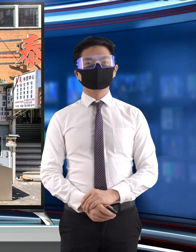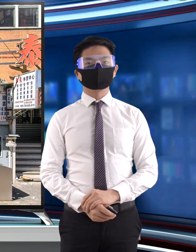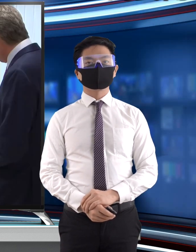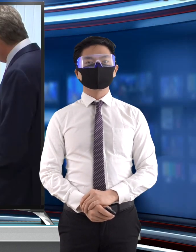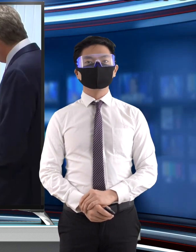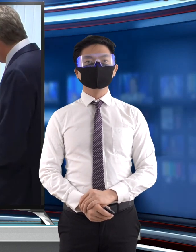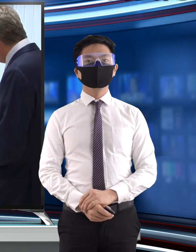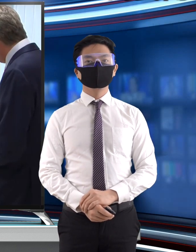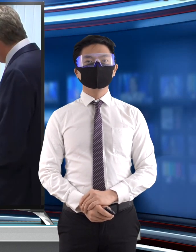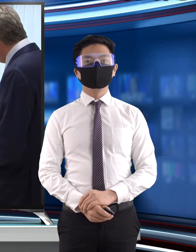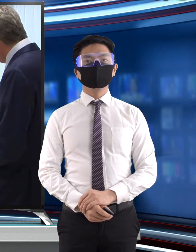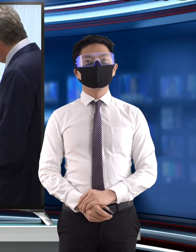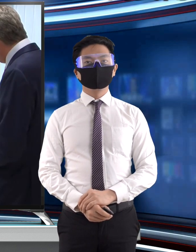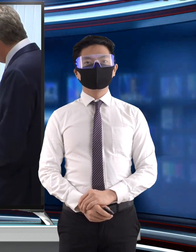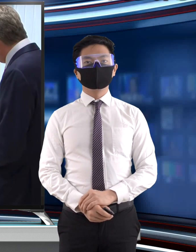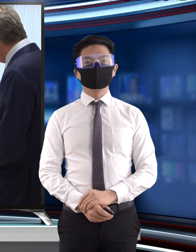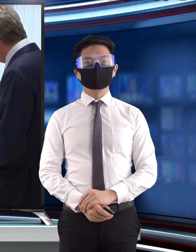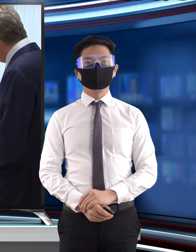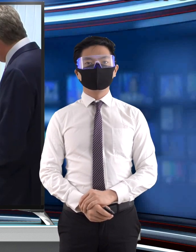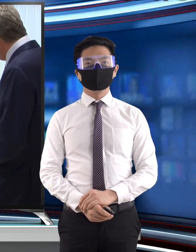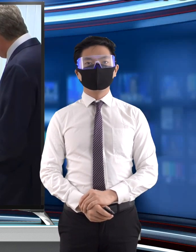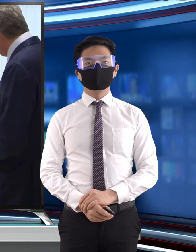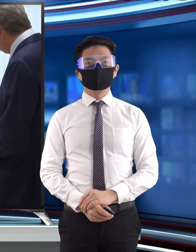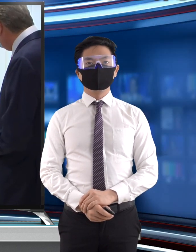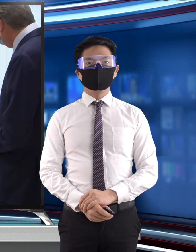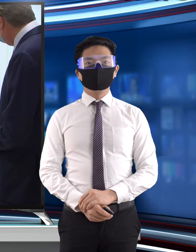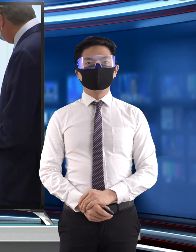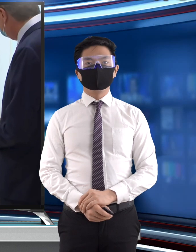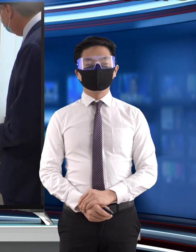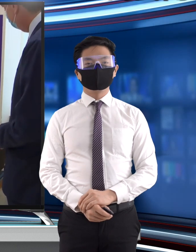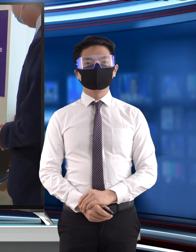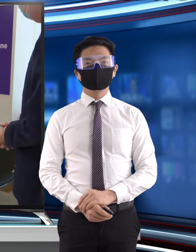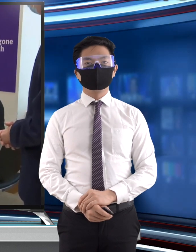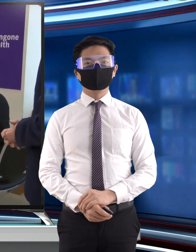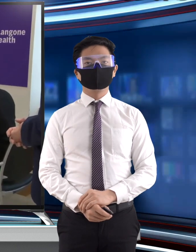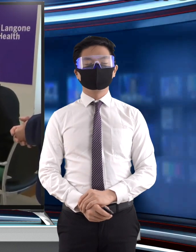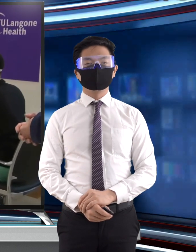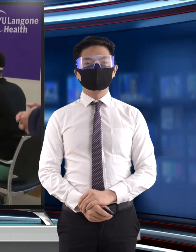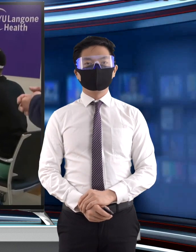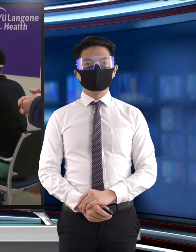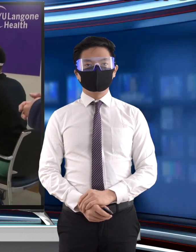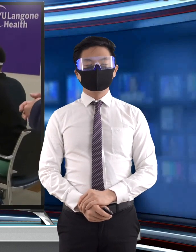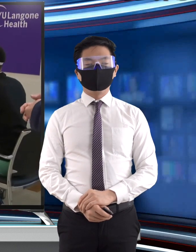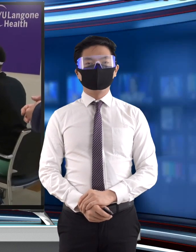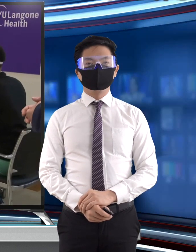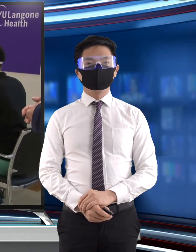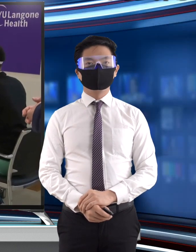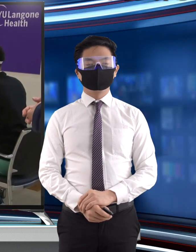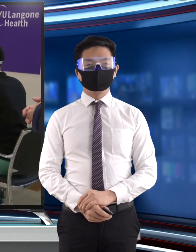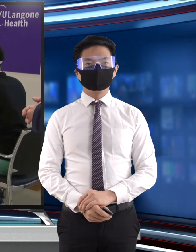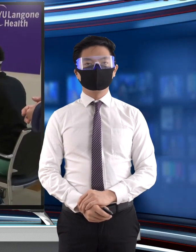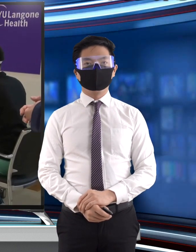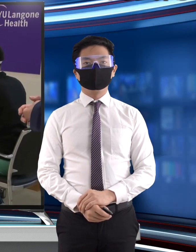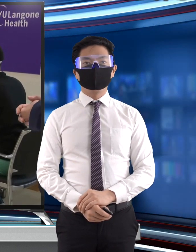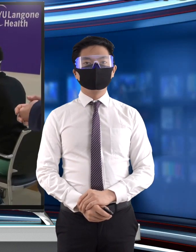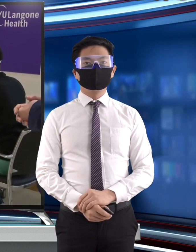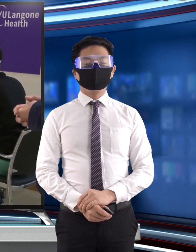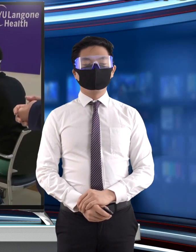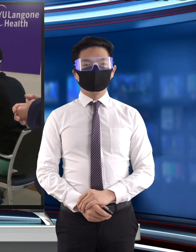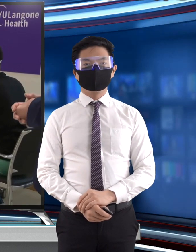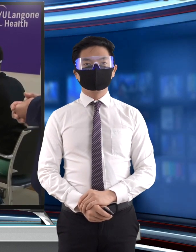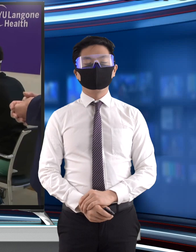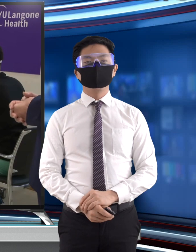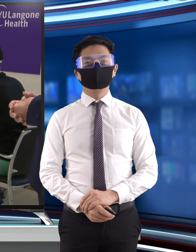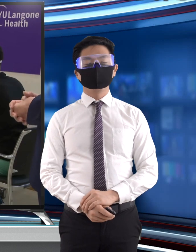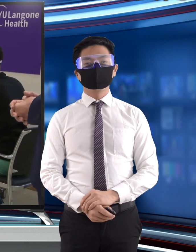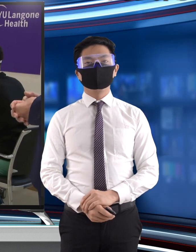医生助理与护士、疗养院、验尸官、丧葬工作者管理新冠疫苗的工作人员、牙科诊所员工、新冠追